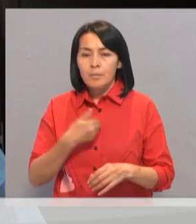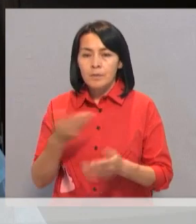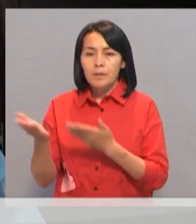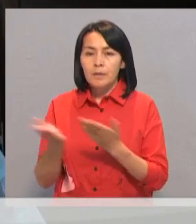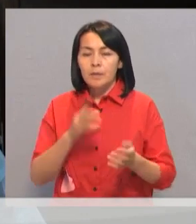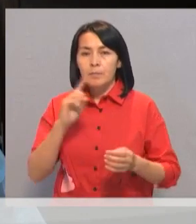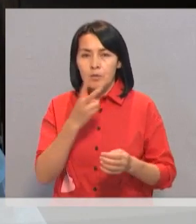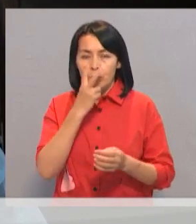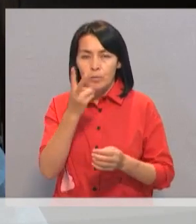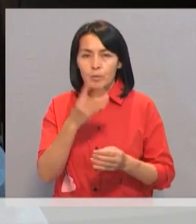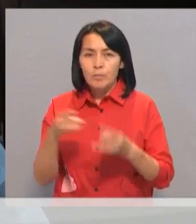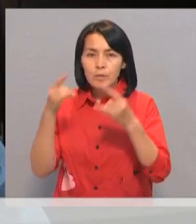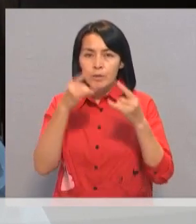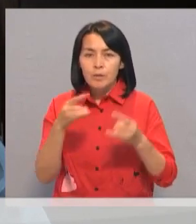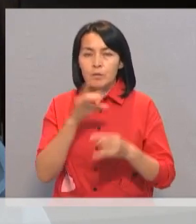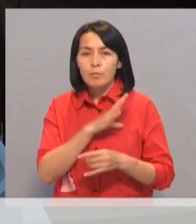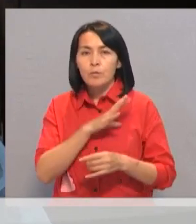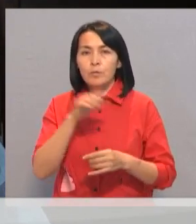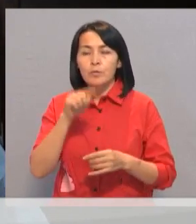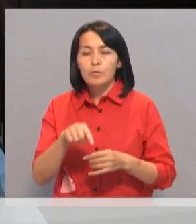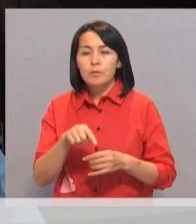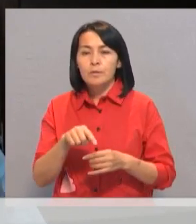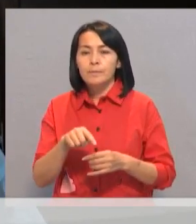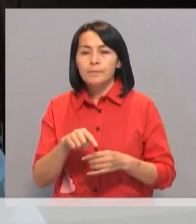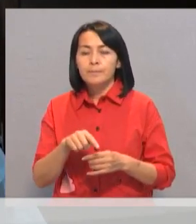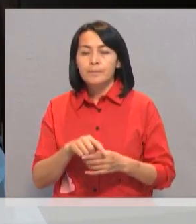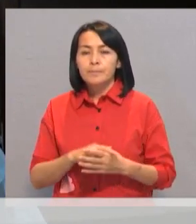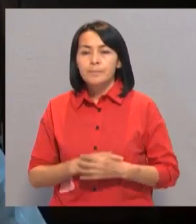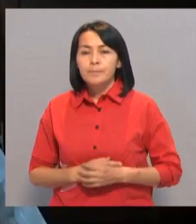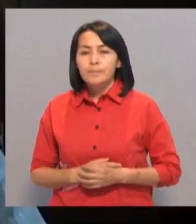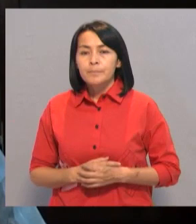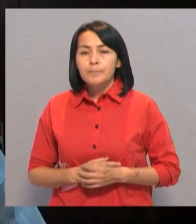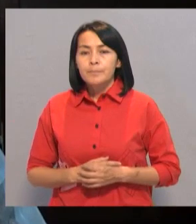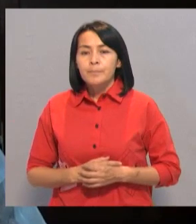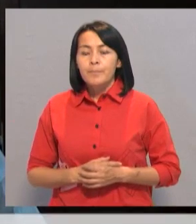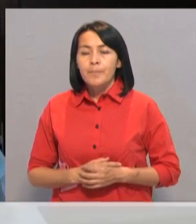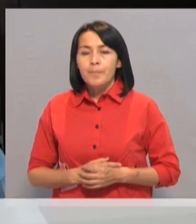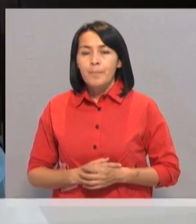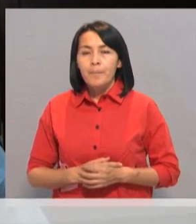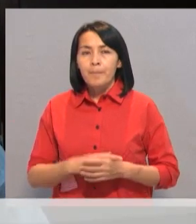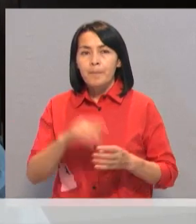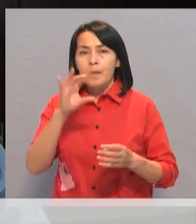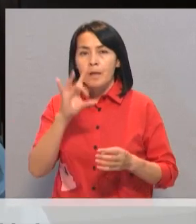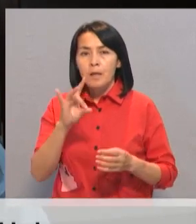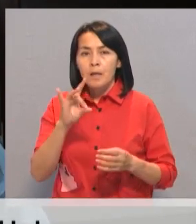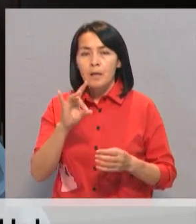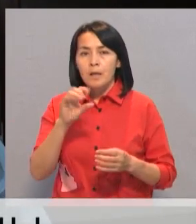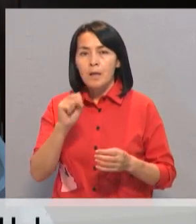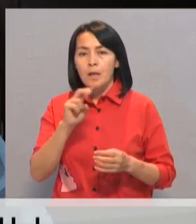біз бірінші көргеміз бұл пациенттерді, солардың ішінен ісік болмаса мынау өсінділер дейді ғой,